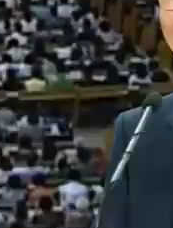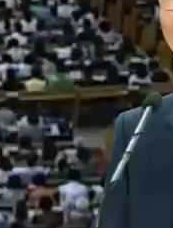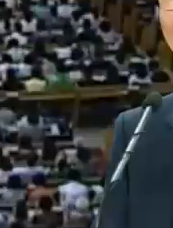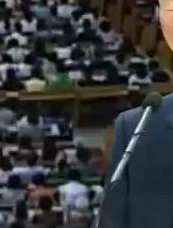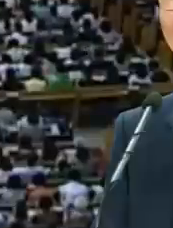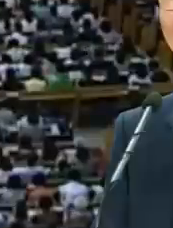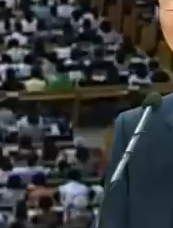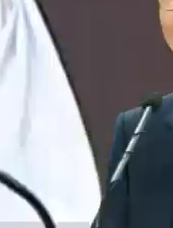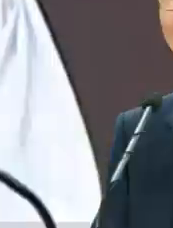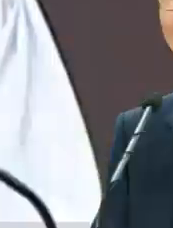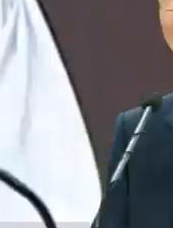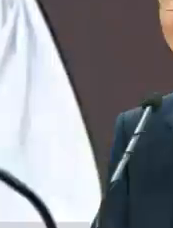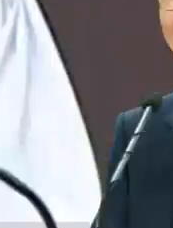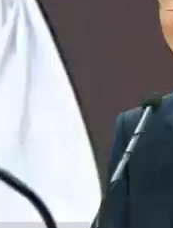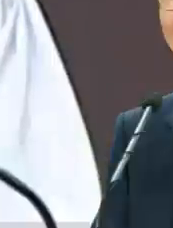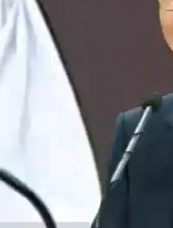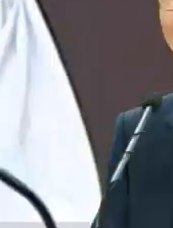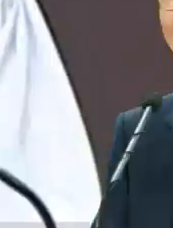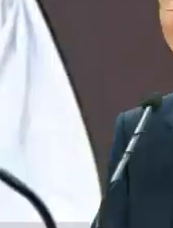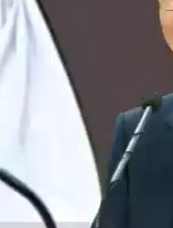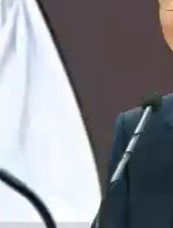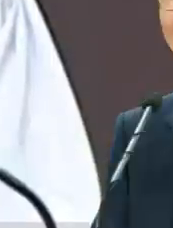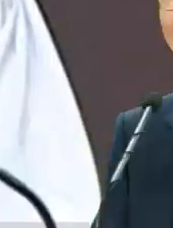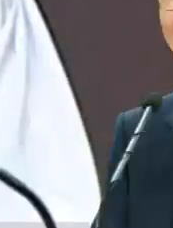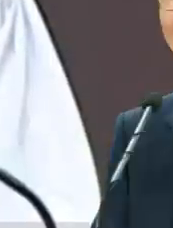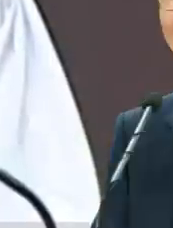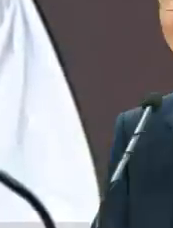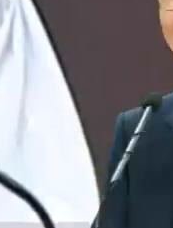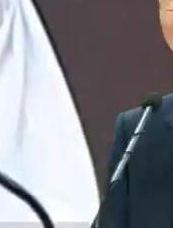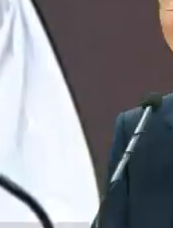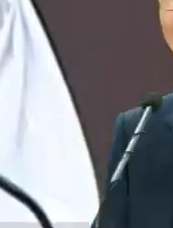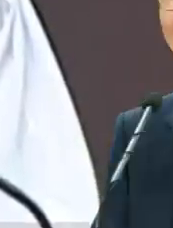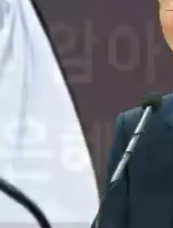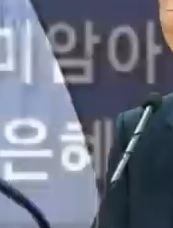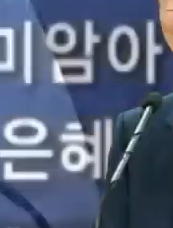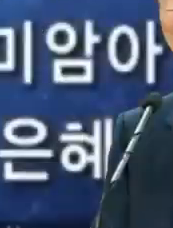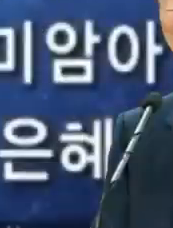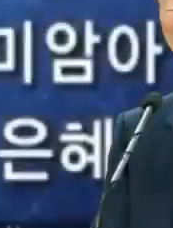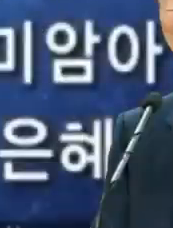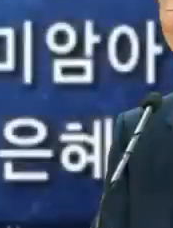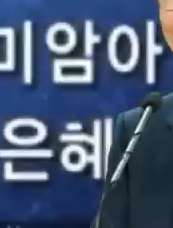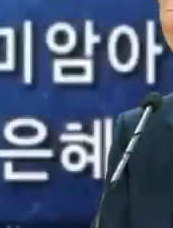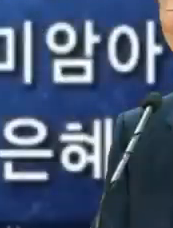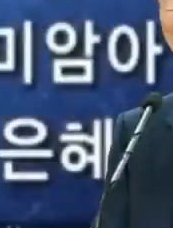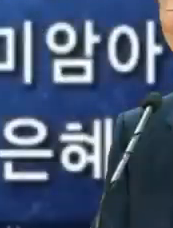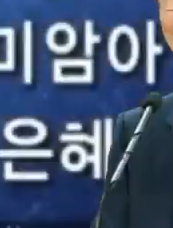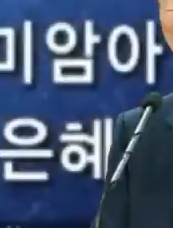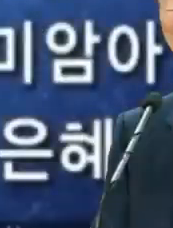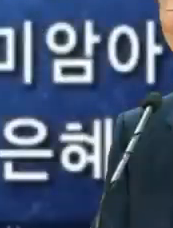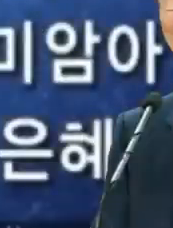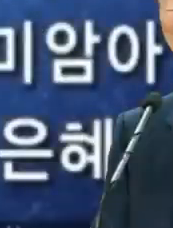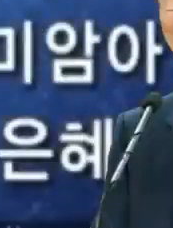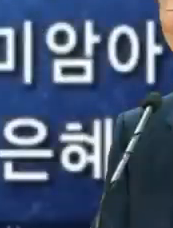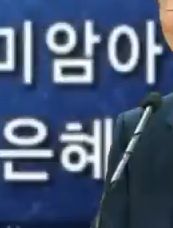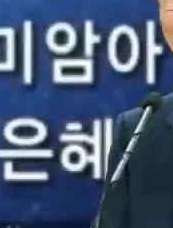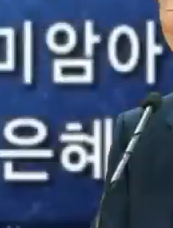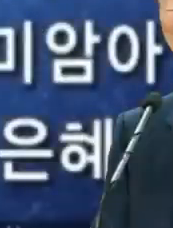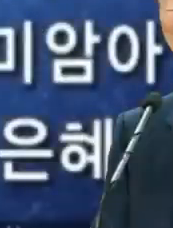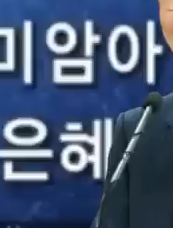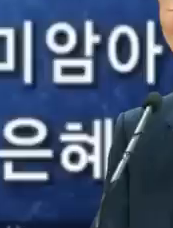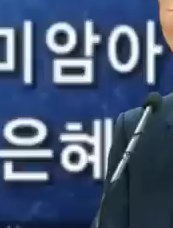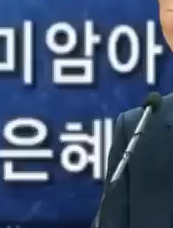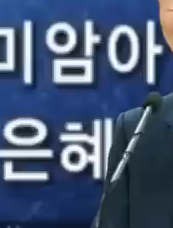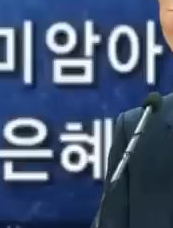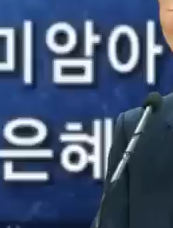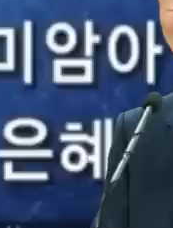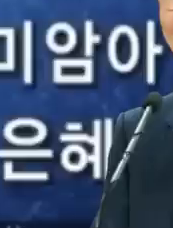오늘 은혜 받으실 말씀은 로마서 5장 1절에서 11절까지 말씀입니다. 로마서 5장